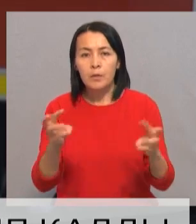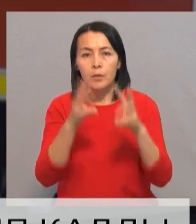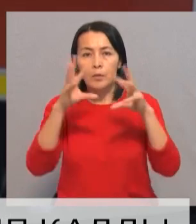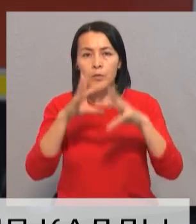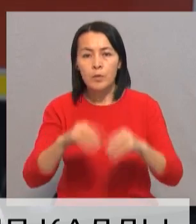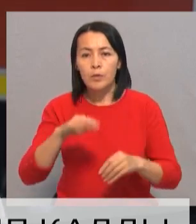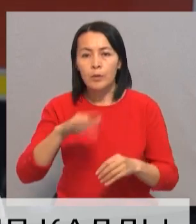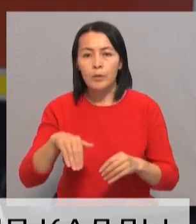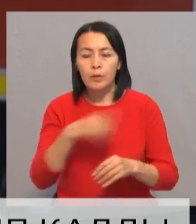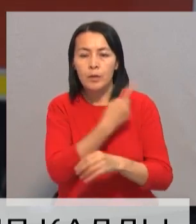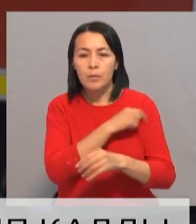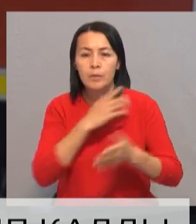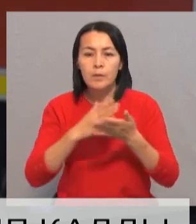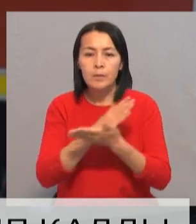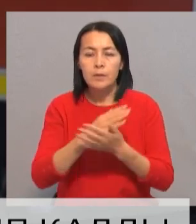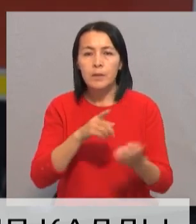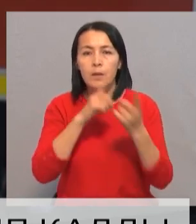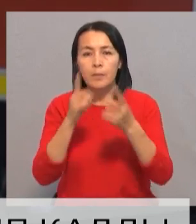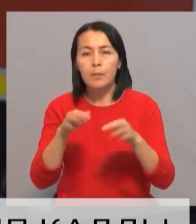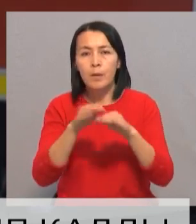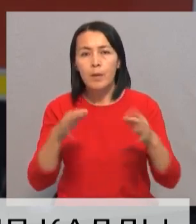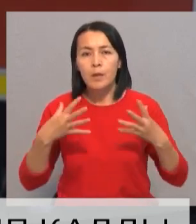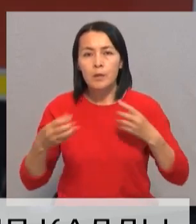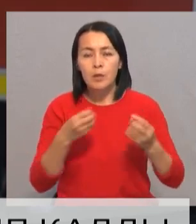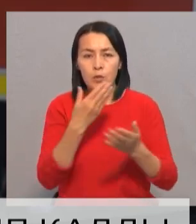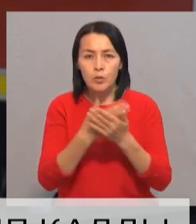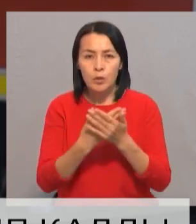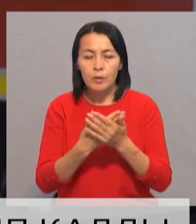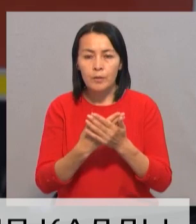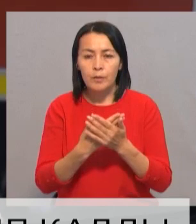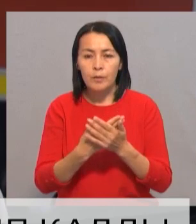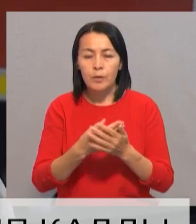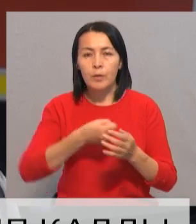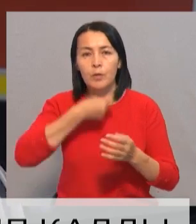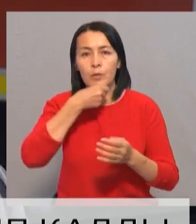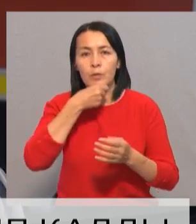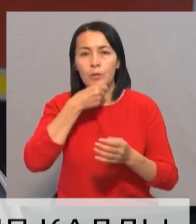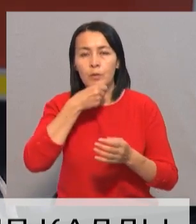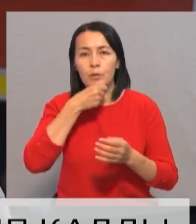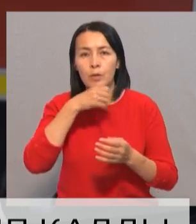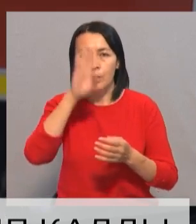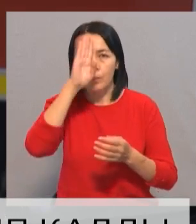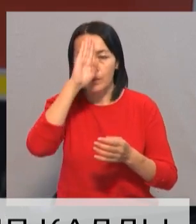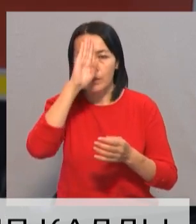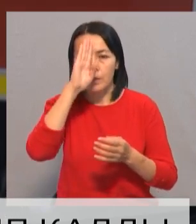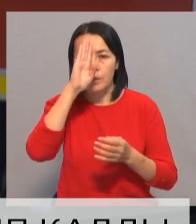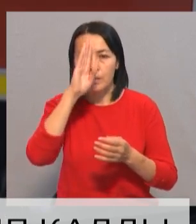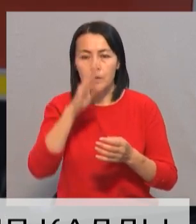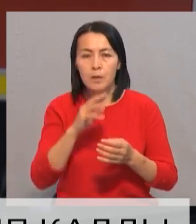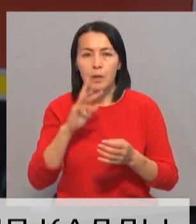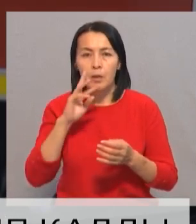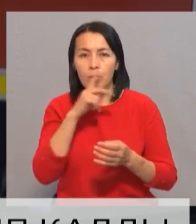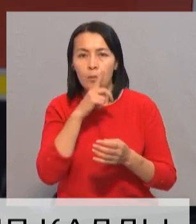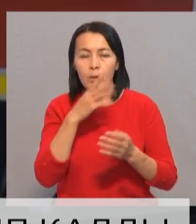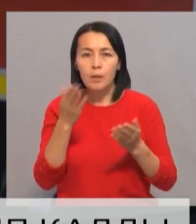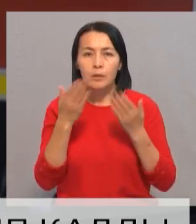кейін медицина қызметкерлеріне барып, балалардың жағдайын сұрадық. Үлкен баласы қатты түтінге уланып қалған,